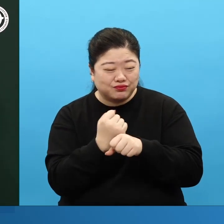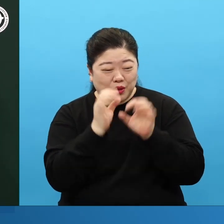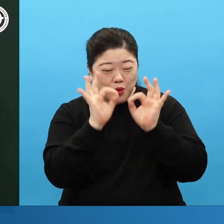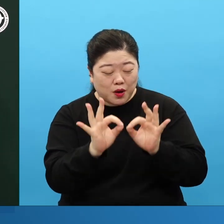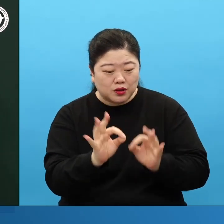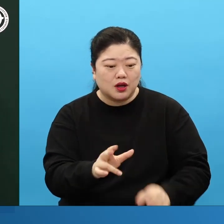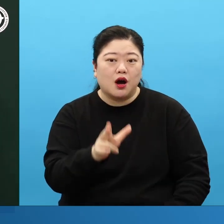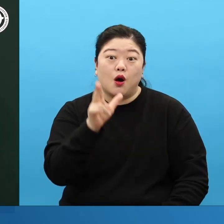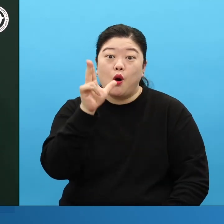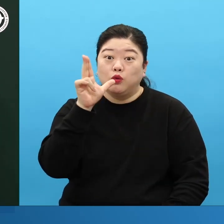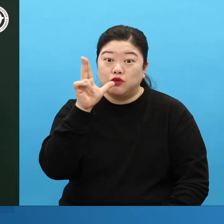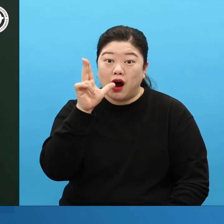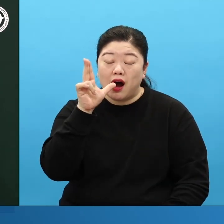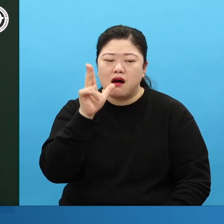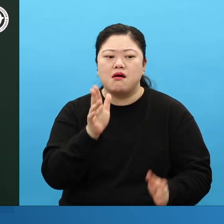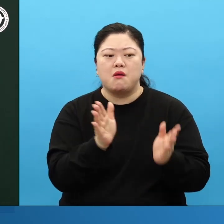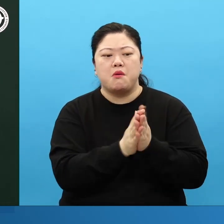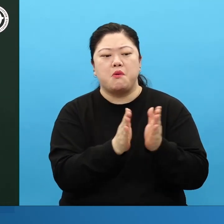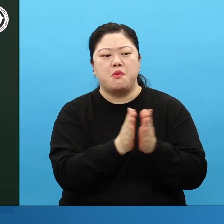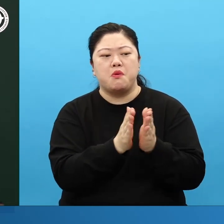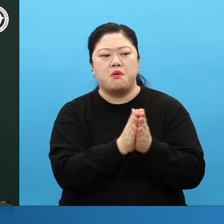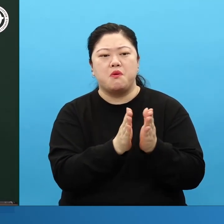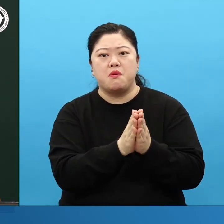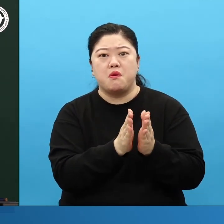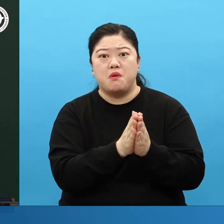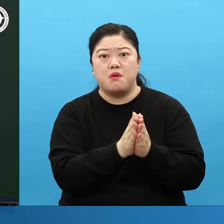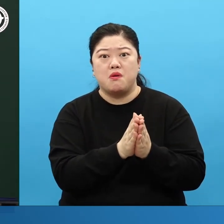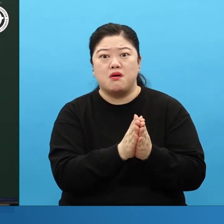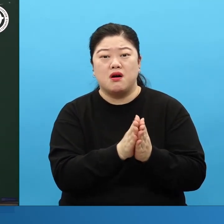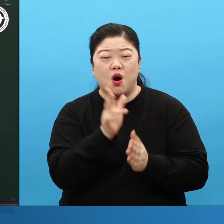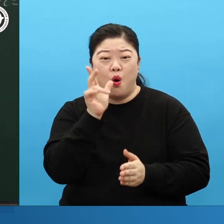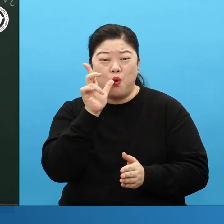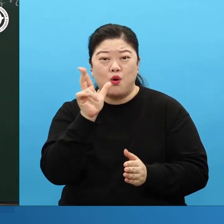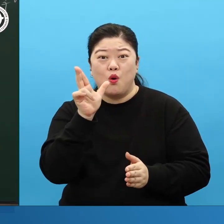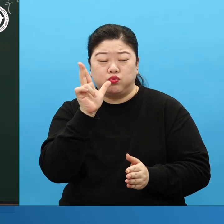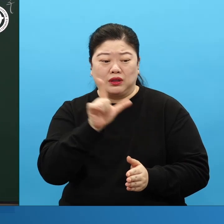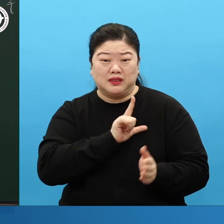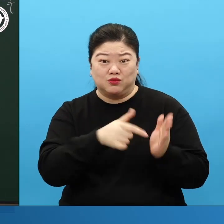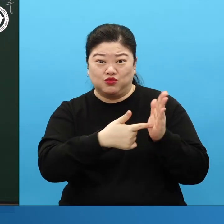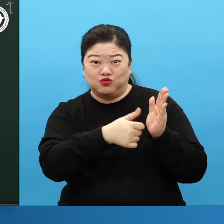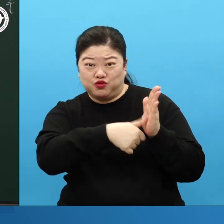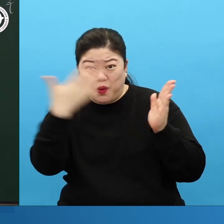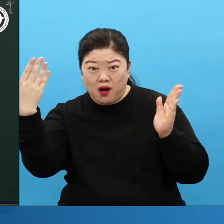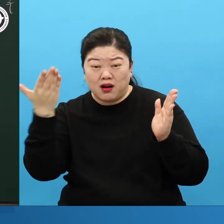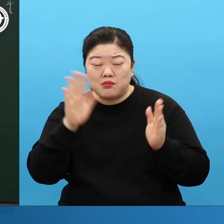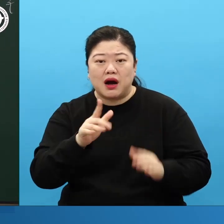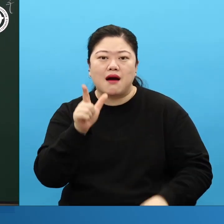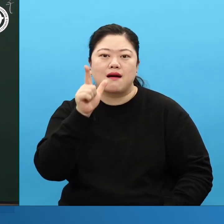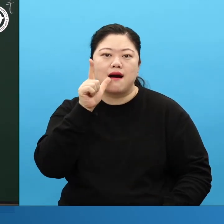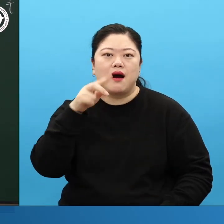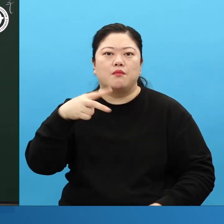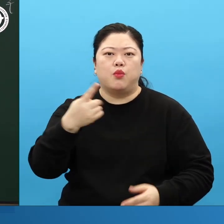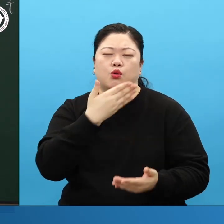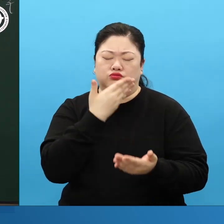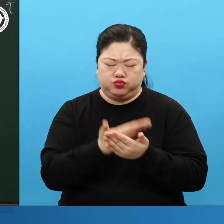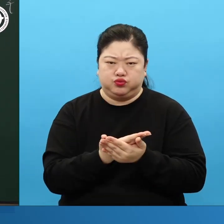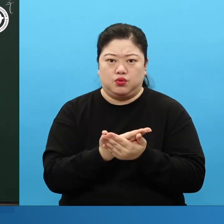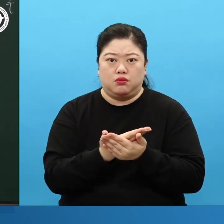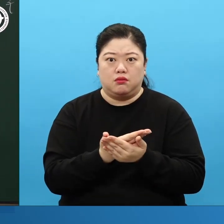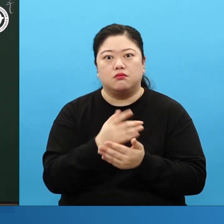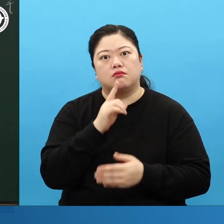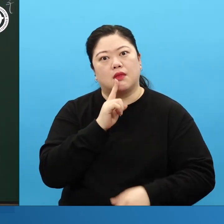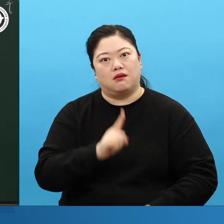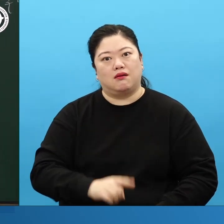Josué para mí. 자, 이 유대인들이 하고 있는 걸 자세히 봐야 됩니다. Debemos de ver muy bien esto como lo están viendo detalladamente los judíos.